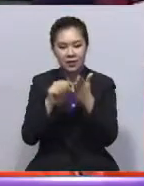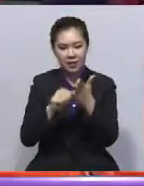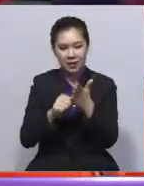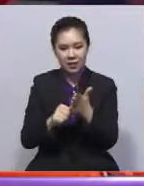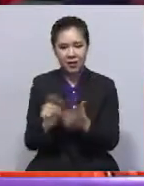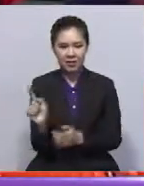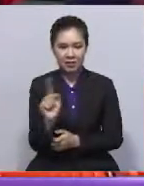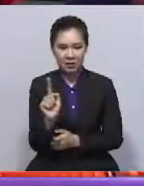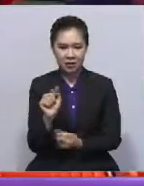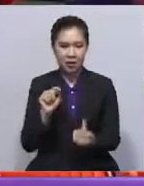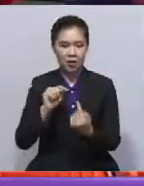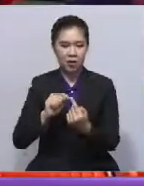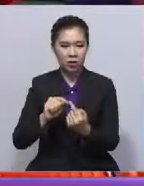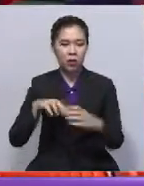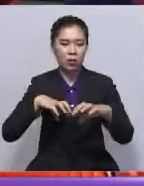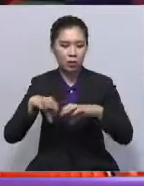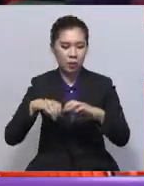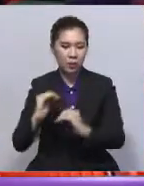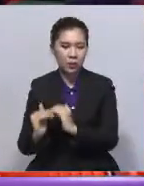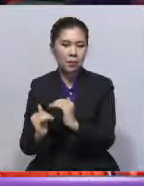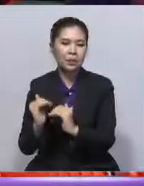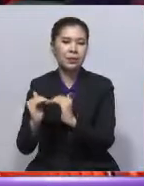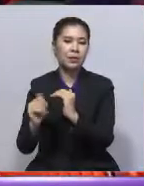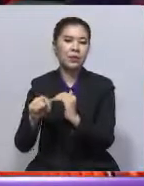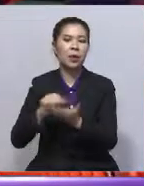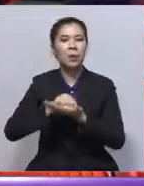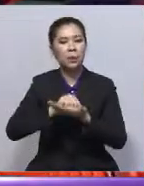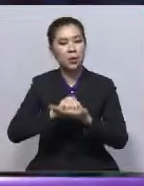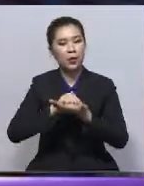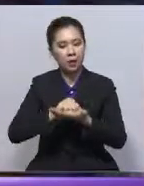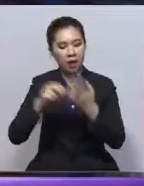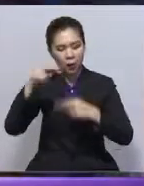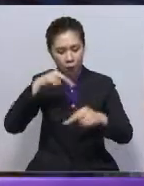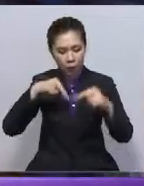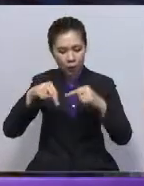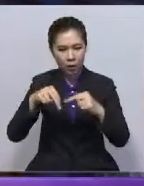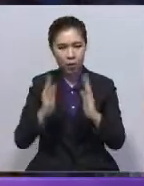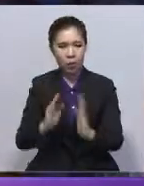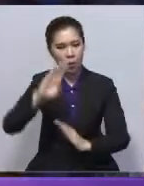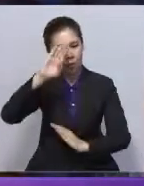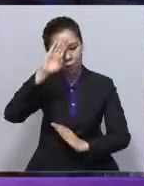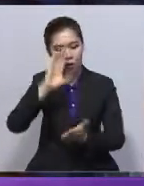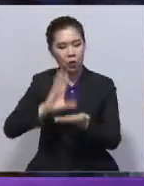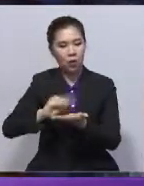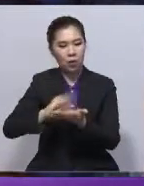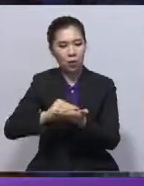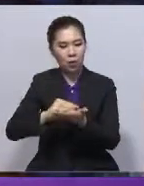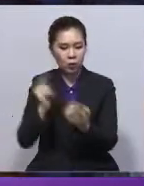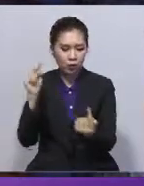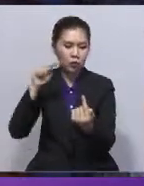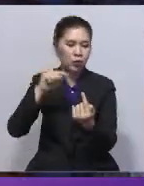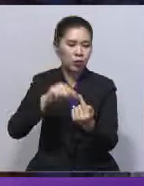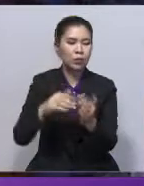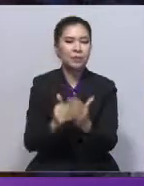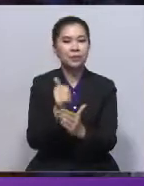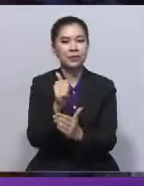ลักๆก็คือการปฏิรูประบบการบริหารการปฏิรูประบบการบริการและการคุ้มครองผู้บริโภคนะครับให้เข้าถึงข้อมูลสารสนเทศและกำลังคน